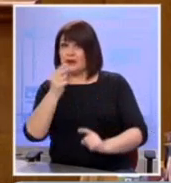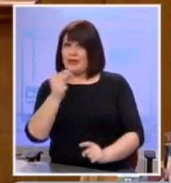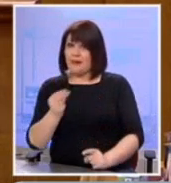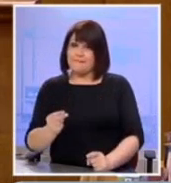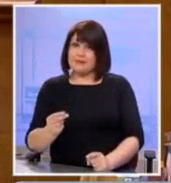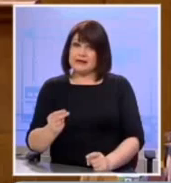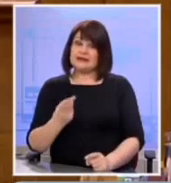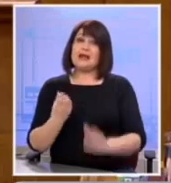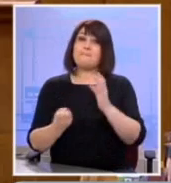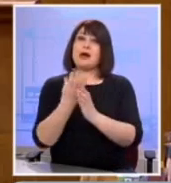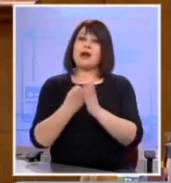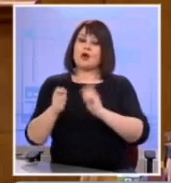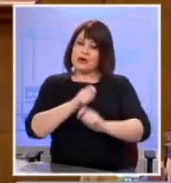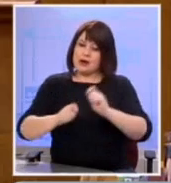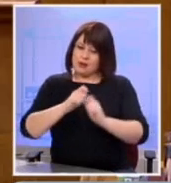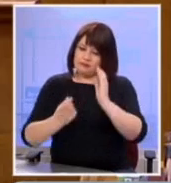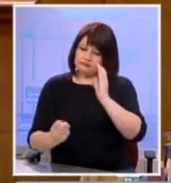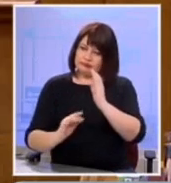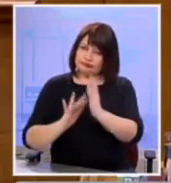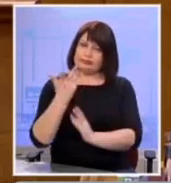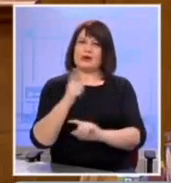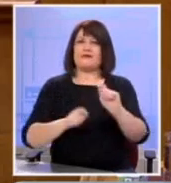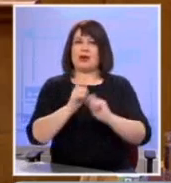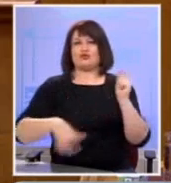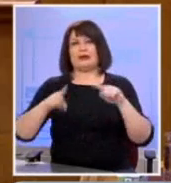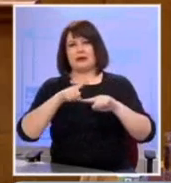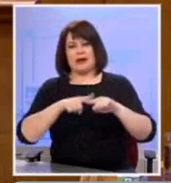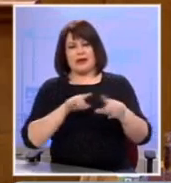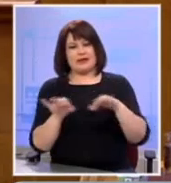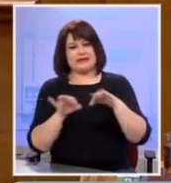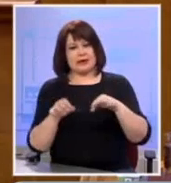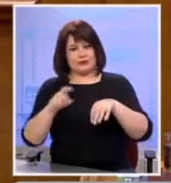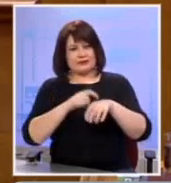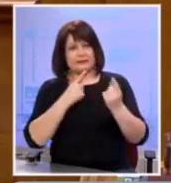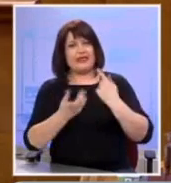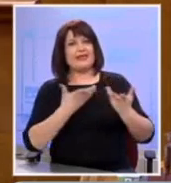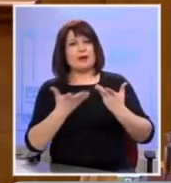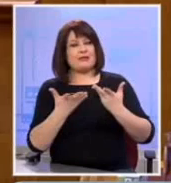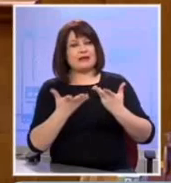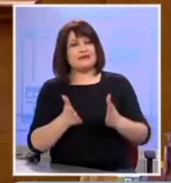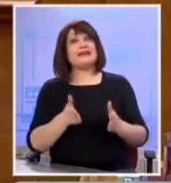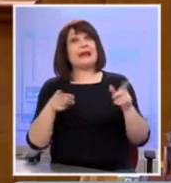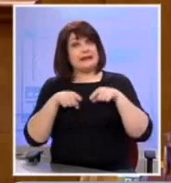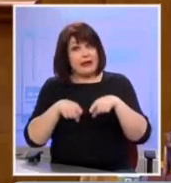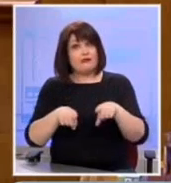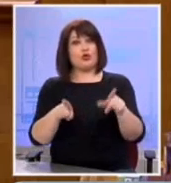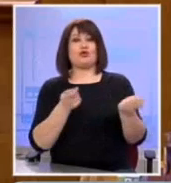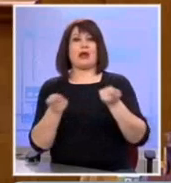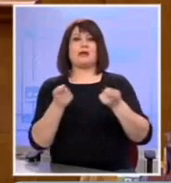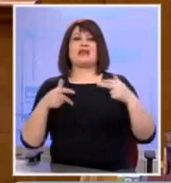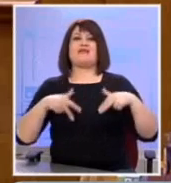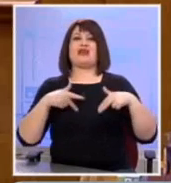είναι η παραγωγική ανασυγκρότηση. Το σχέδιό μας είναι, ενώ διαπραγματευόμαστε, να κυβερνάμε με όλη τη σειρά